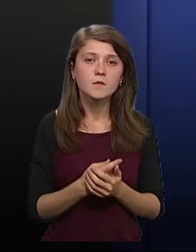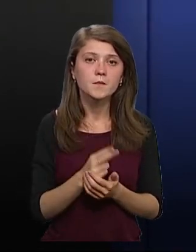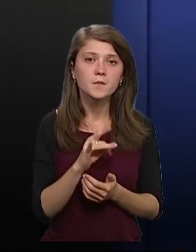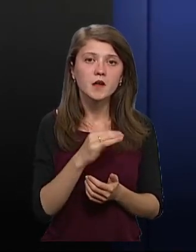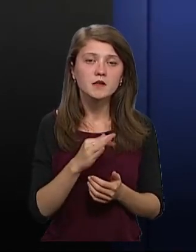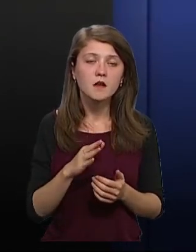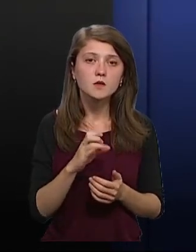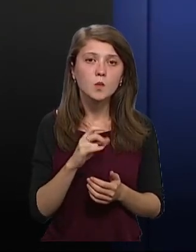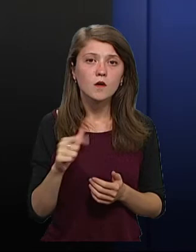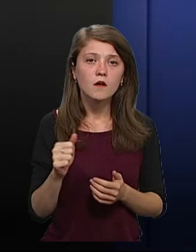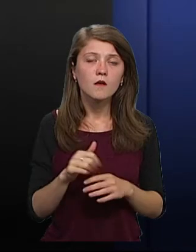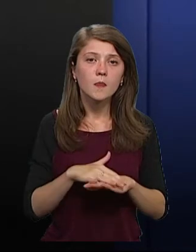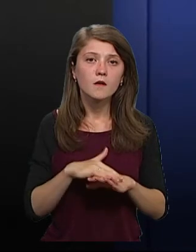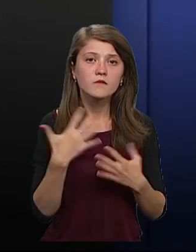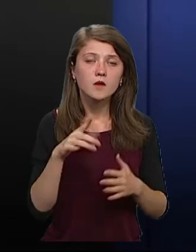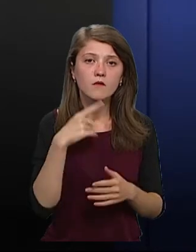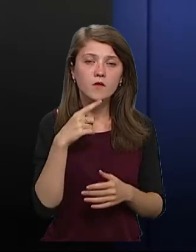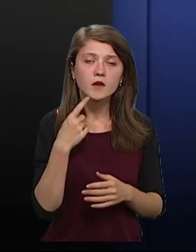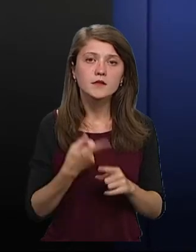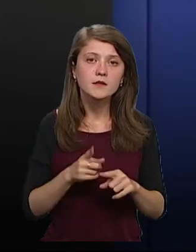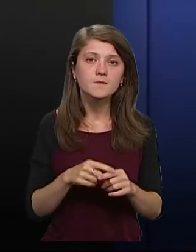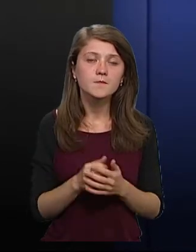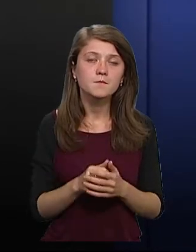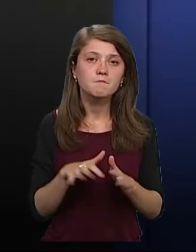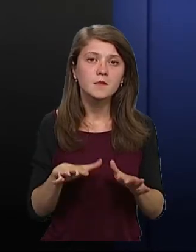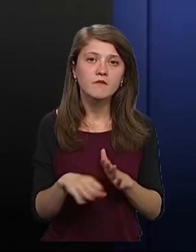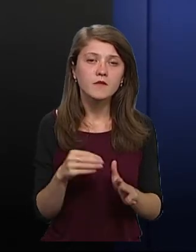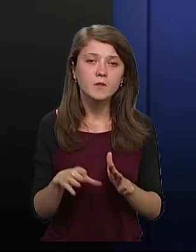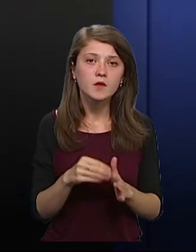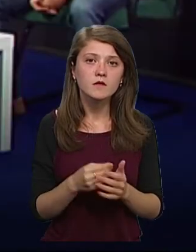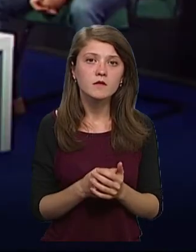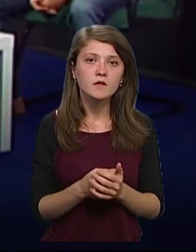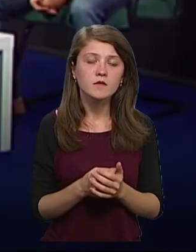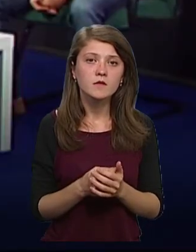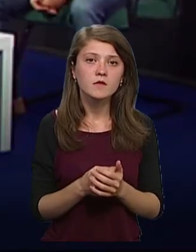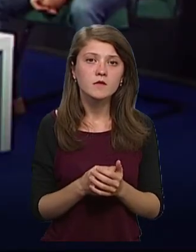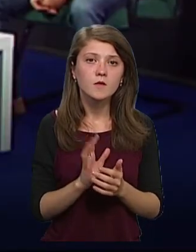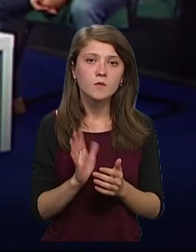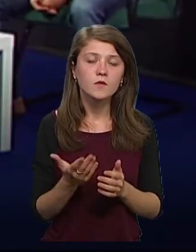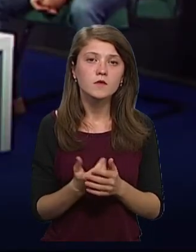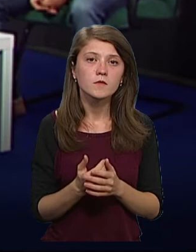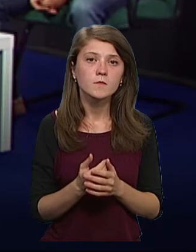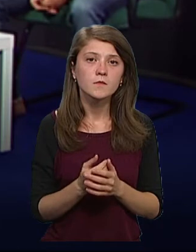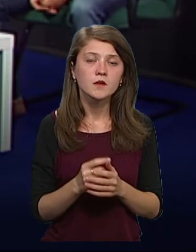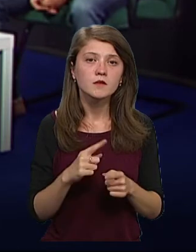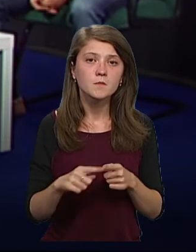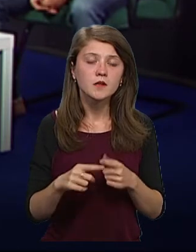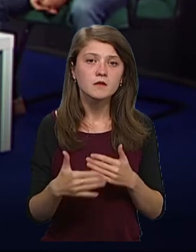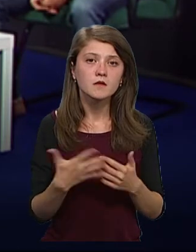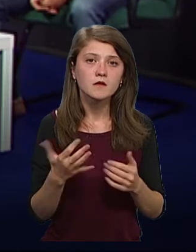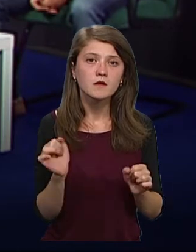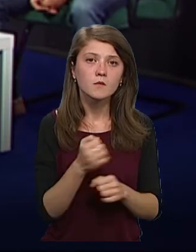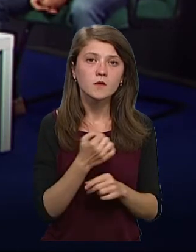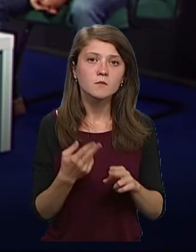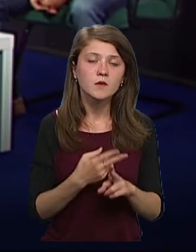Офісі Президента вже говорять про ці місцеві вибори, що вони про позачергові, давайте так, місцеві вибори, які неможливі